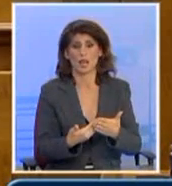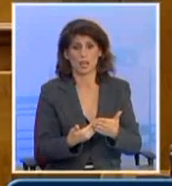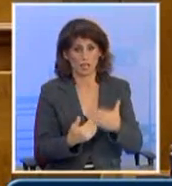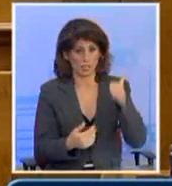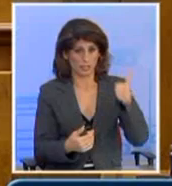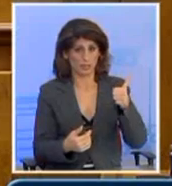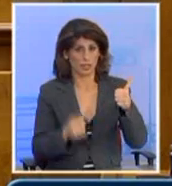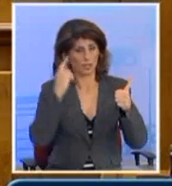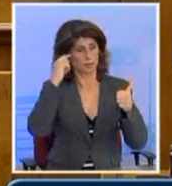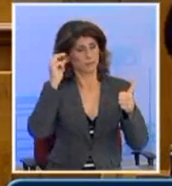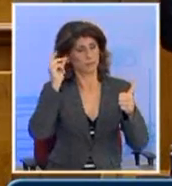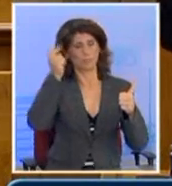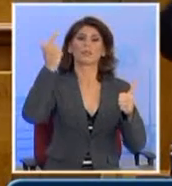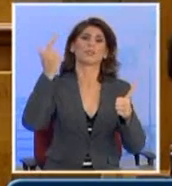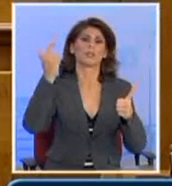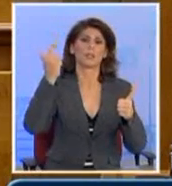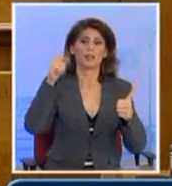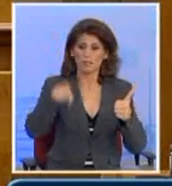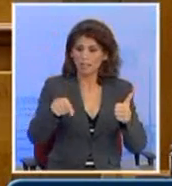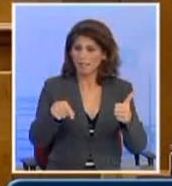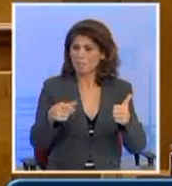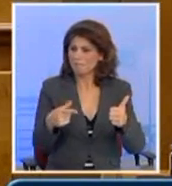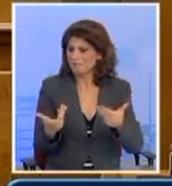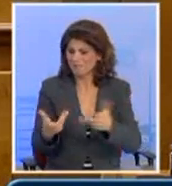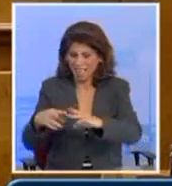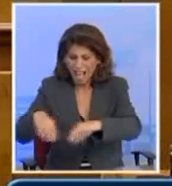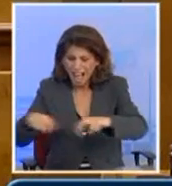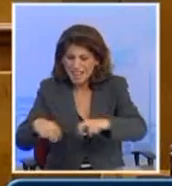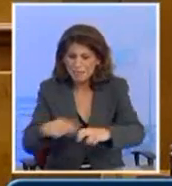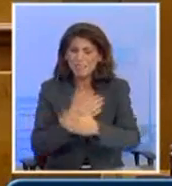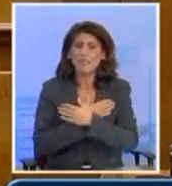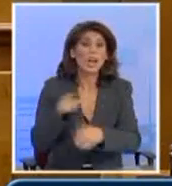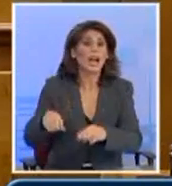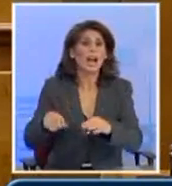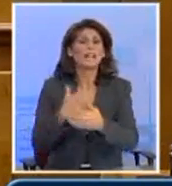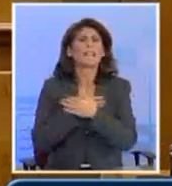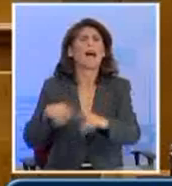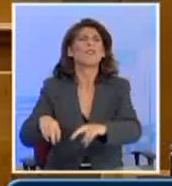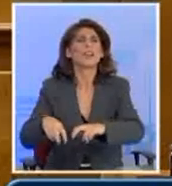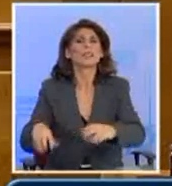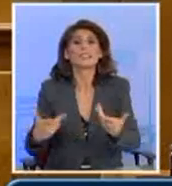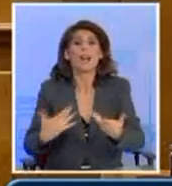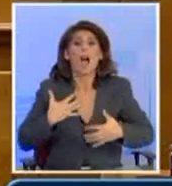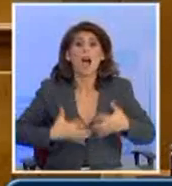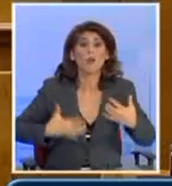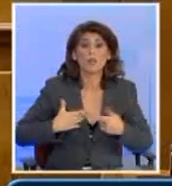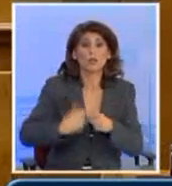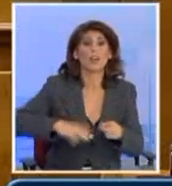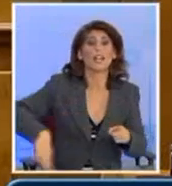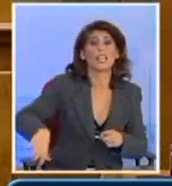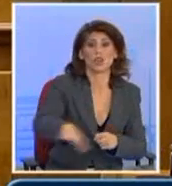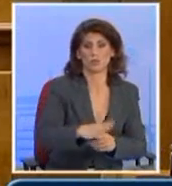ένα σόφισμα και μία τιμβορυχία. Η τιμβορυχία αφορά την αγωνία του ελληνικού λαού.